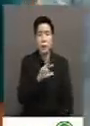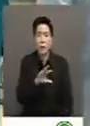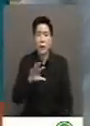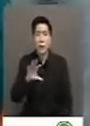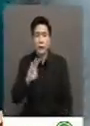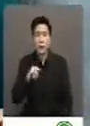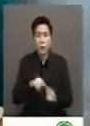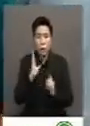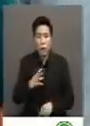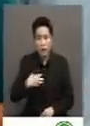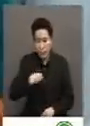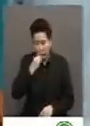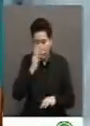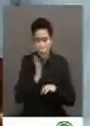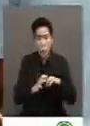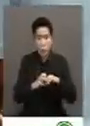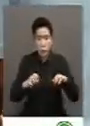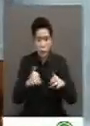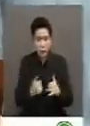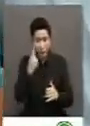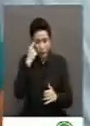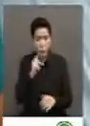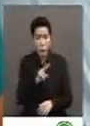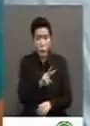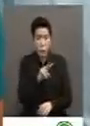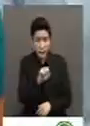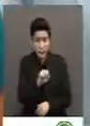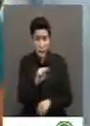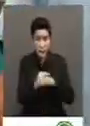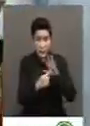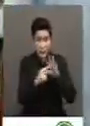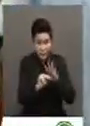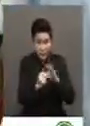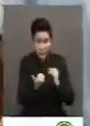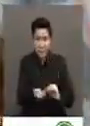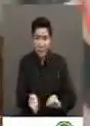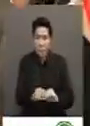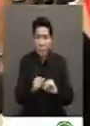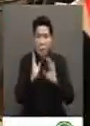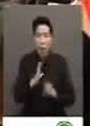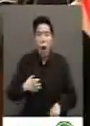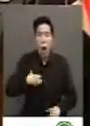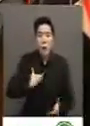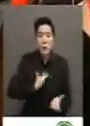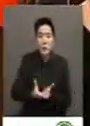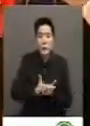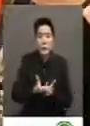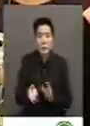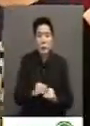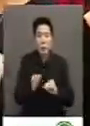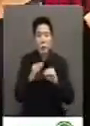ที่มีความต้องการบริโภคภายในประเทศเพียงแค่ 200,000 ตันแต่ขณะนี้กลับมีปริมาณความต้องการบริโภคเพิ่